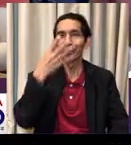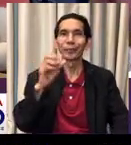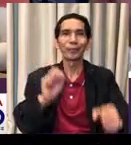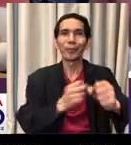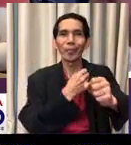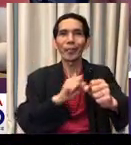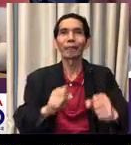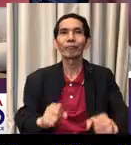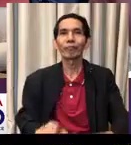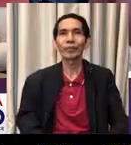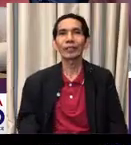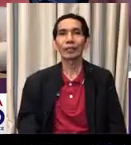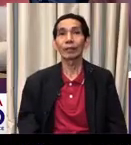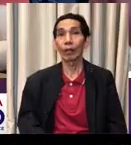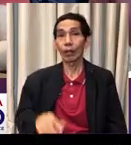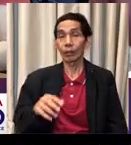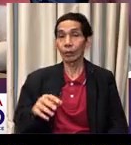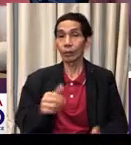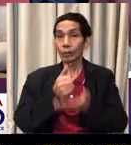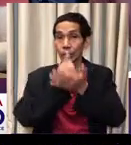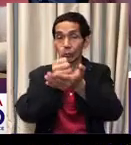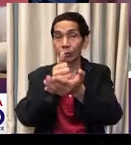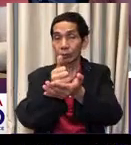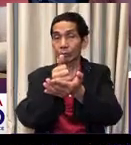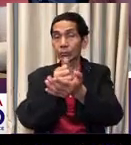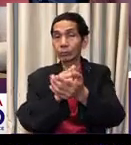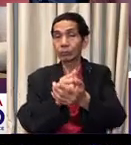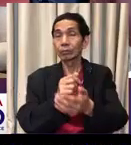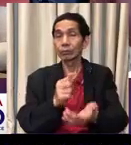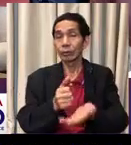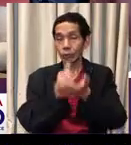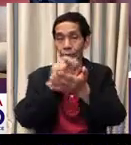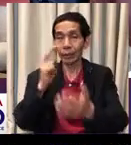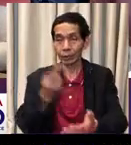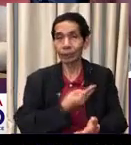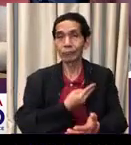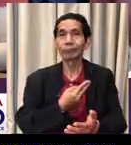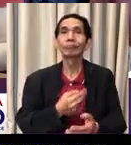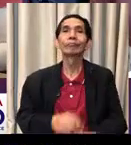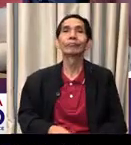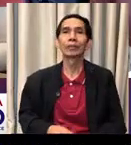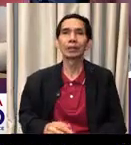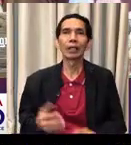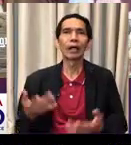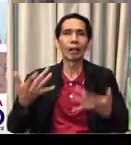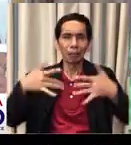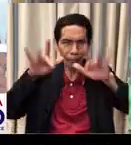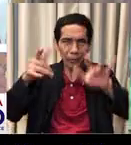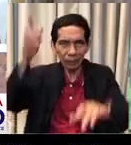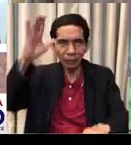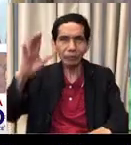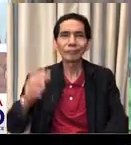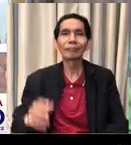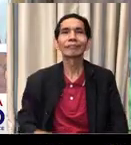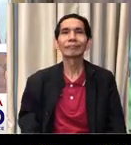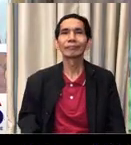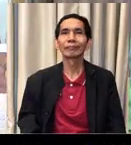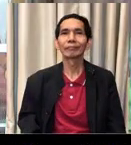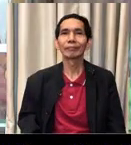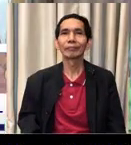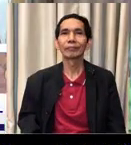Ayan ha. O edi tayo na, tulungan naman natin na. Okay. Anyway, may awa ang Diyos. Mahirap lang magbuhat ng bangko.